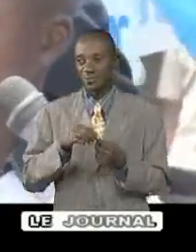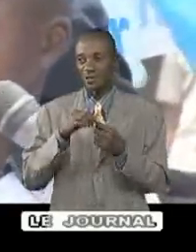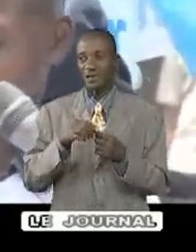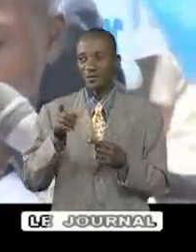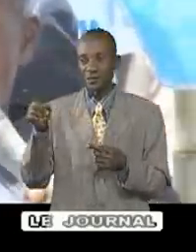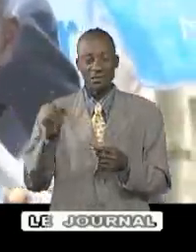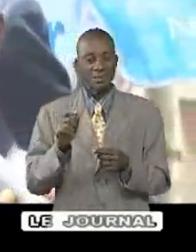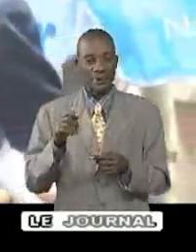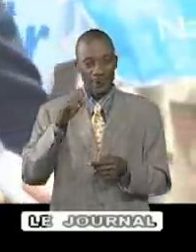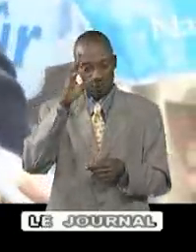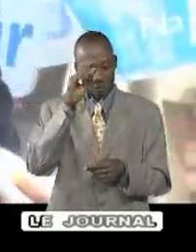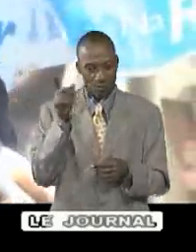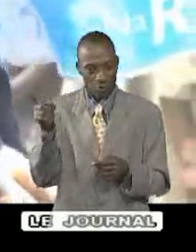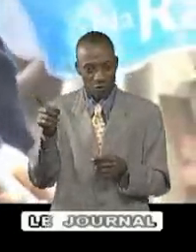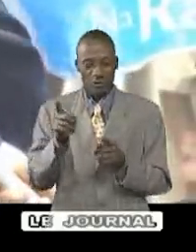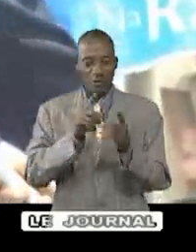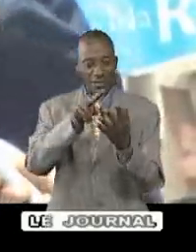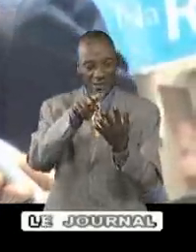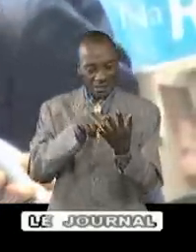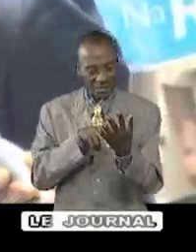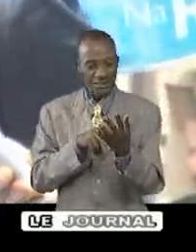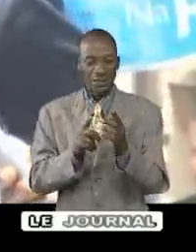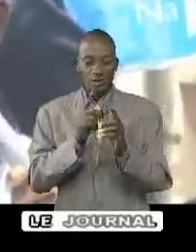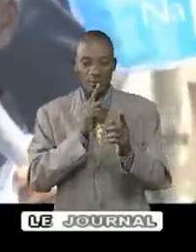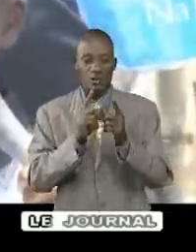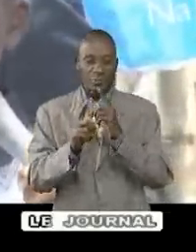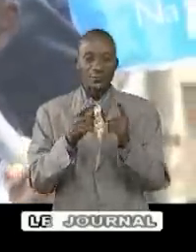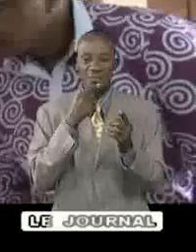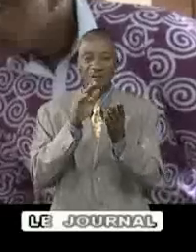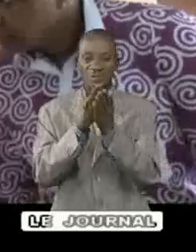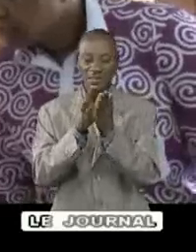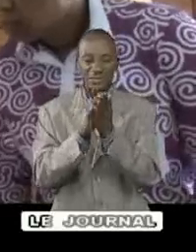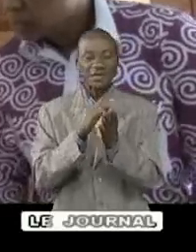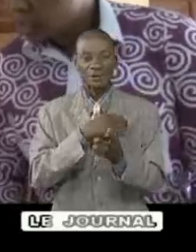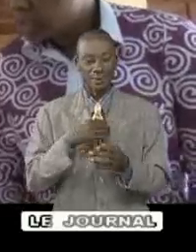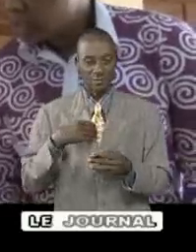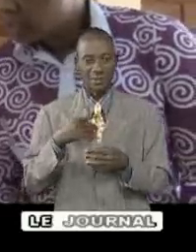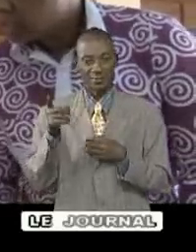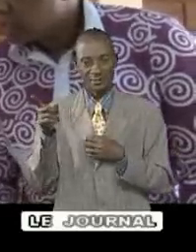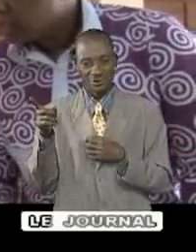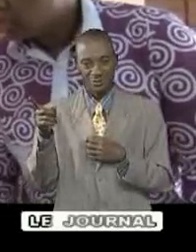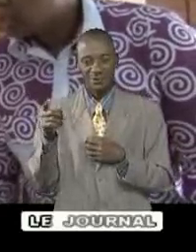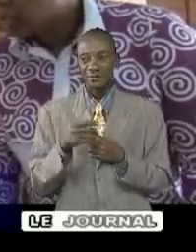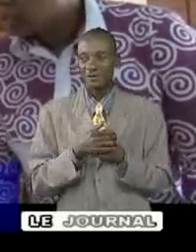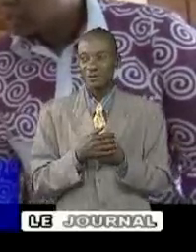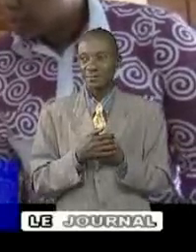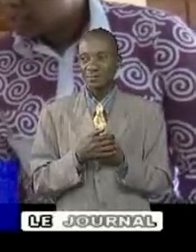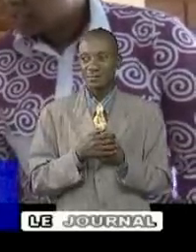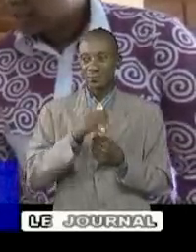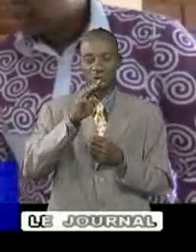la maîtrise de la lecture du mot de remerciement de l'élève Ange Muzeze